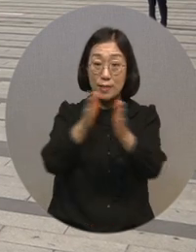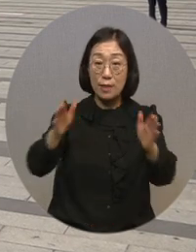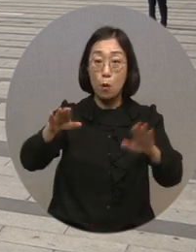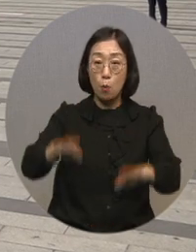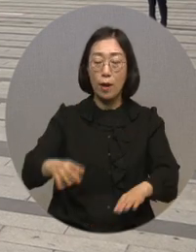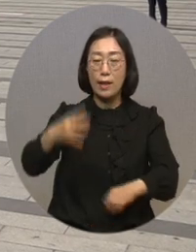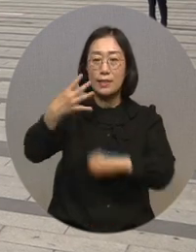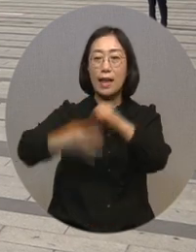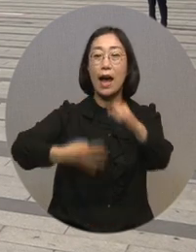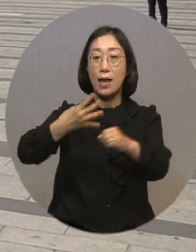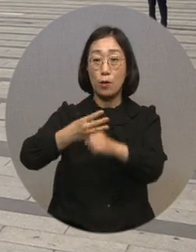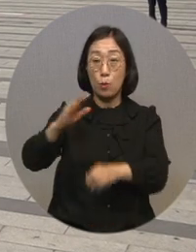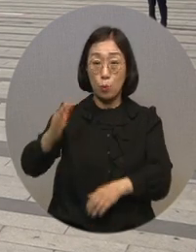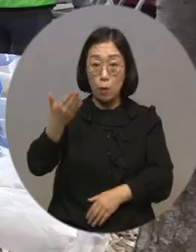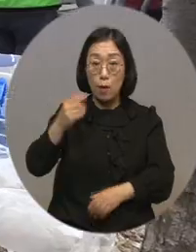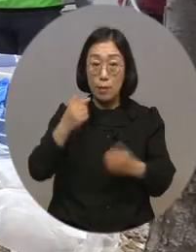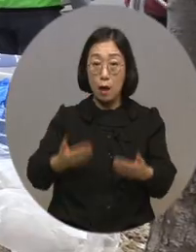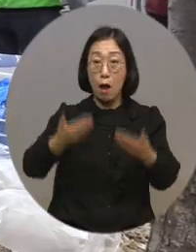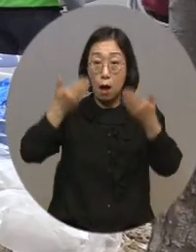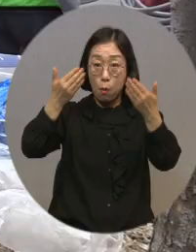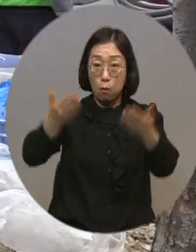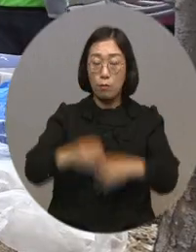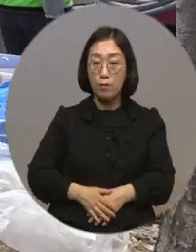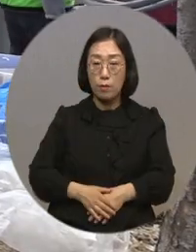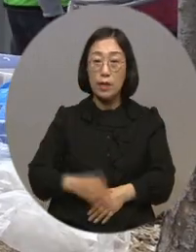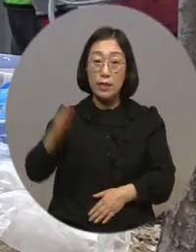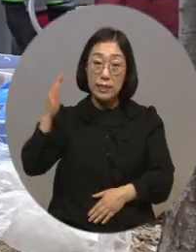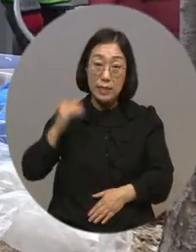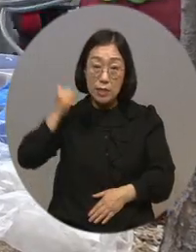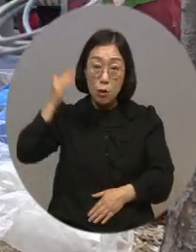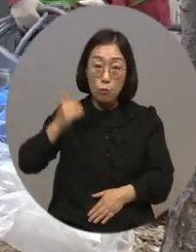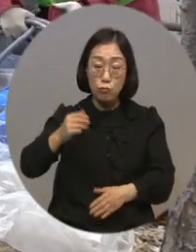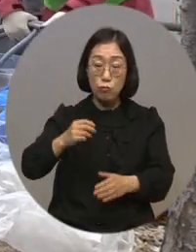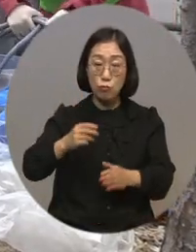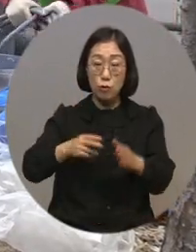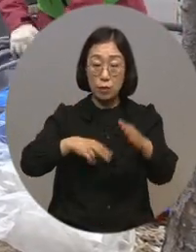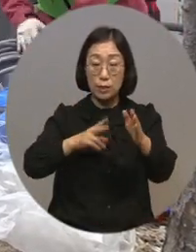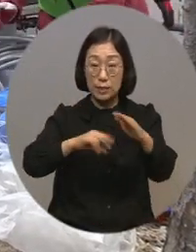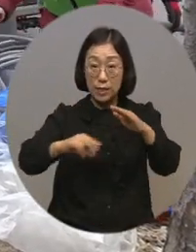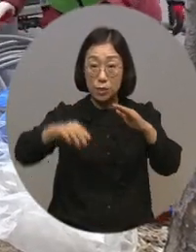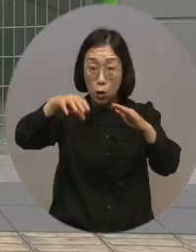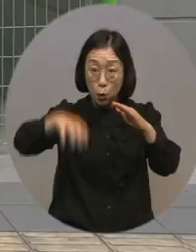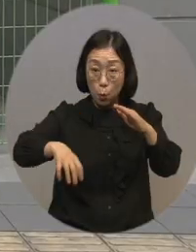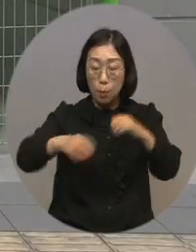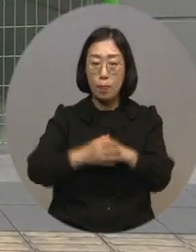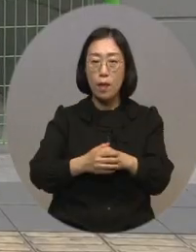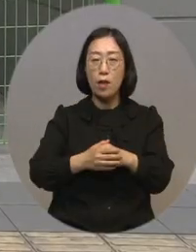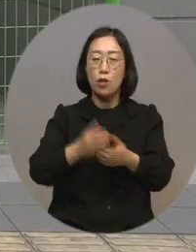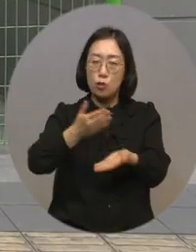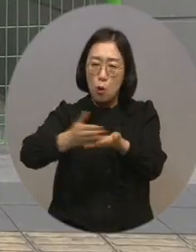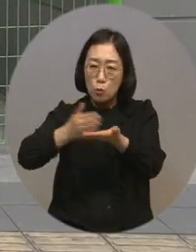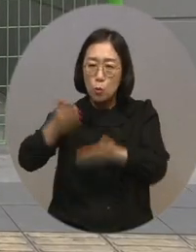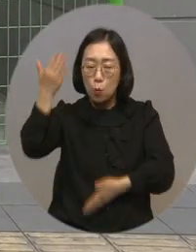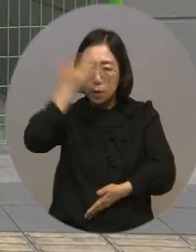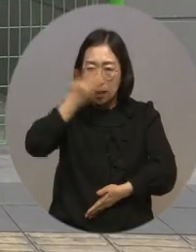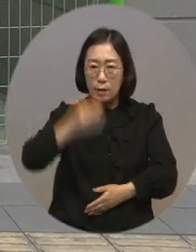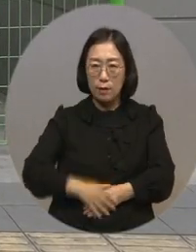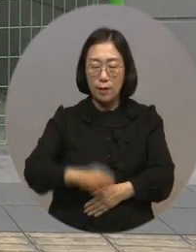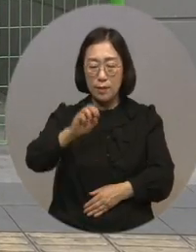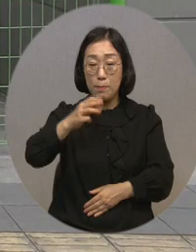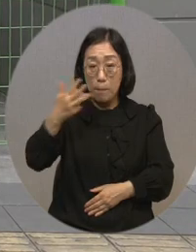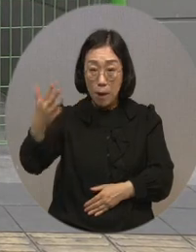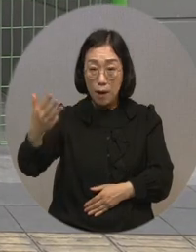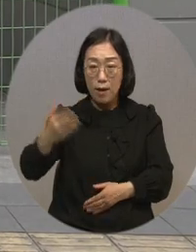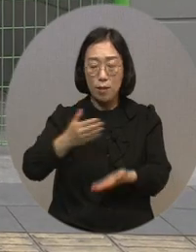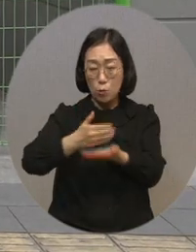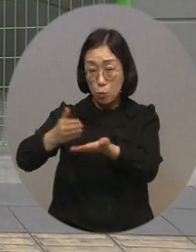올해로 4년째를 맞는 봉사단은 의정부의 관문인 의정부역 광장 일대 청소를 시작으로 총 28회의 대청소를